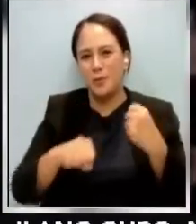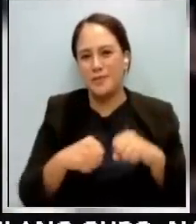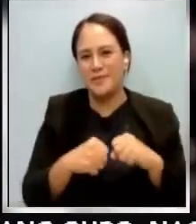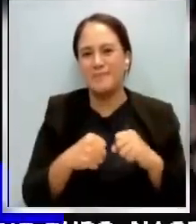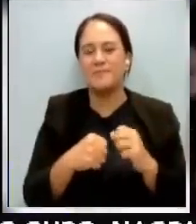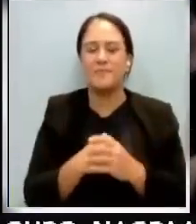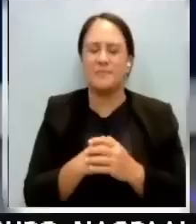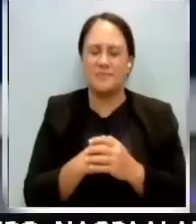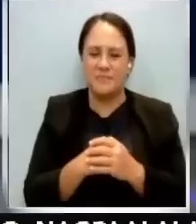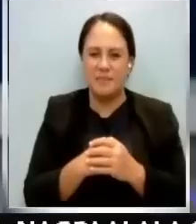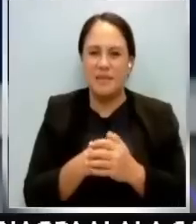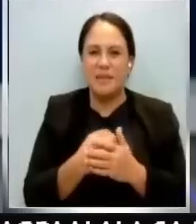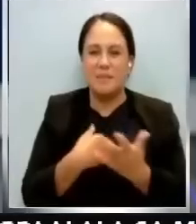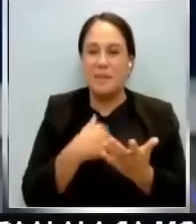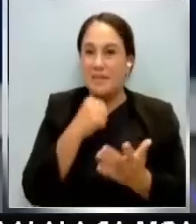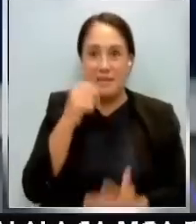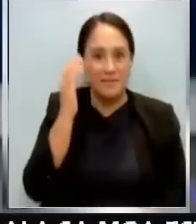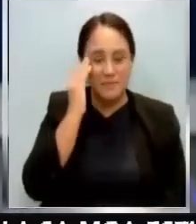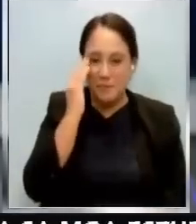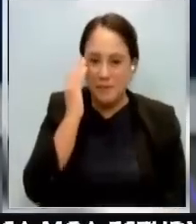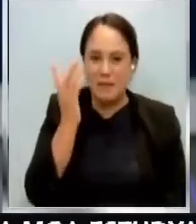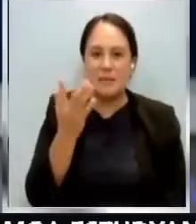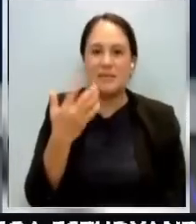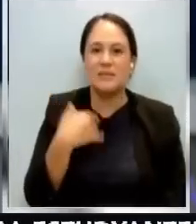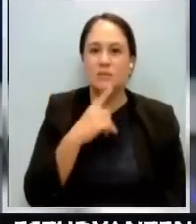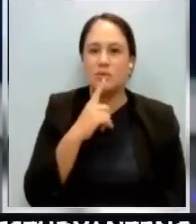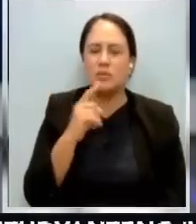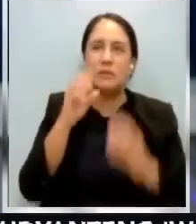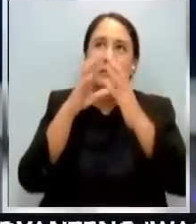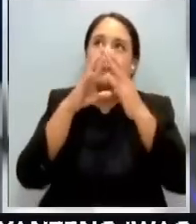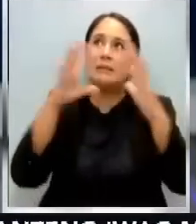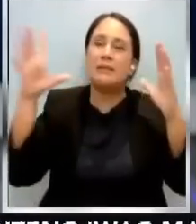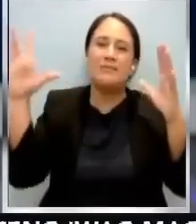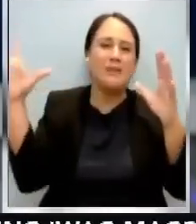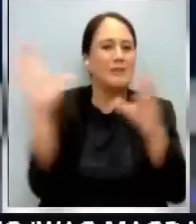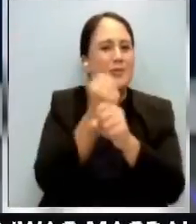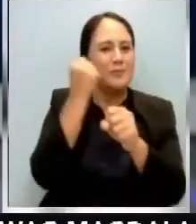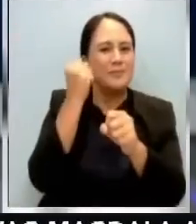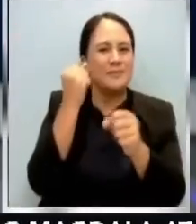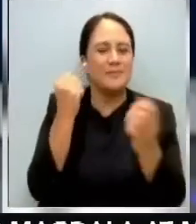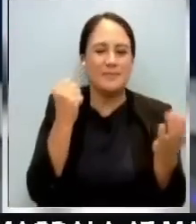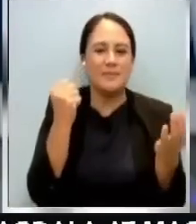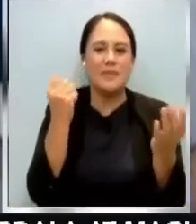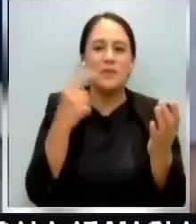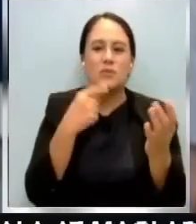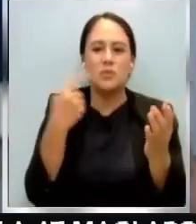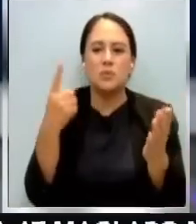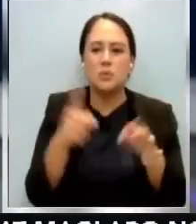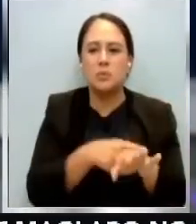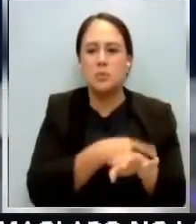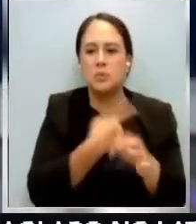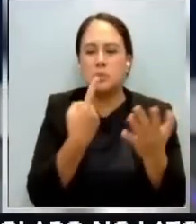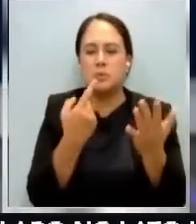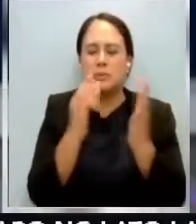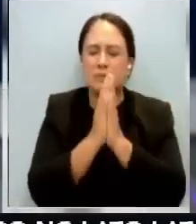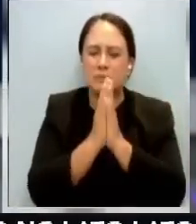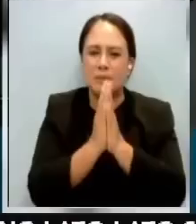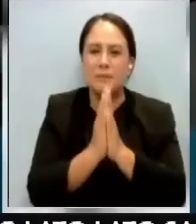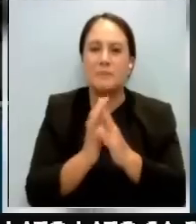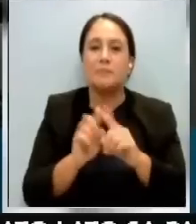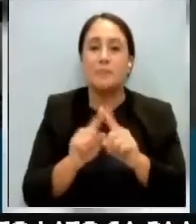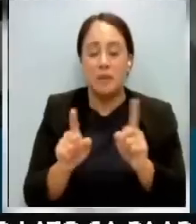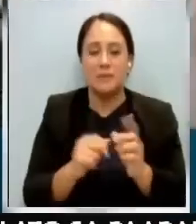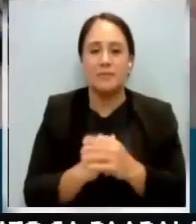I'm not familiar with. It was a dream come true na matagal ko nang pinag-pray, pero syempre